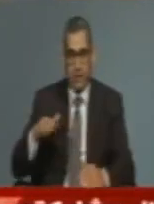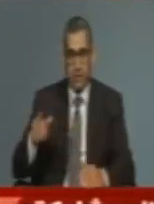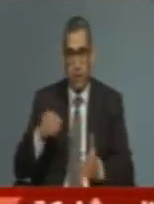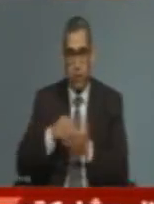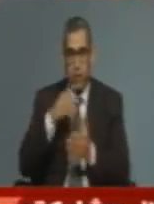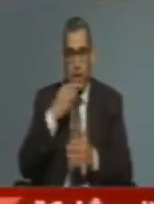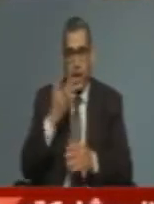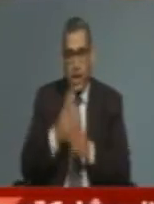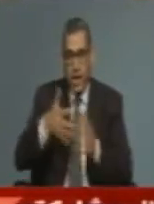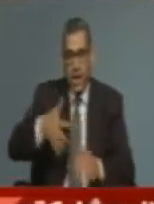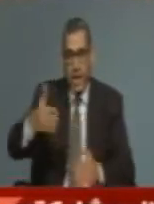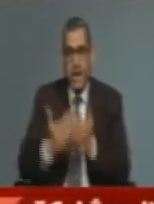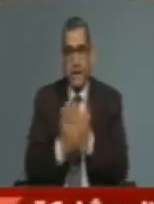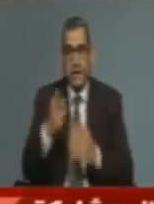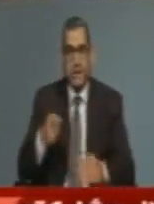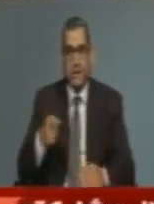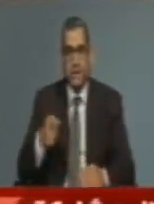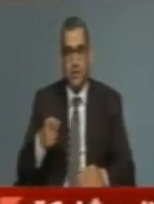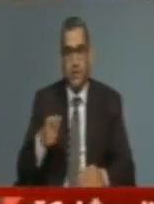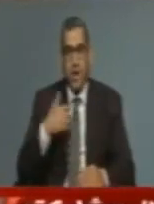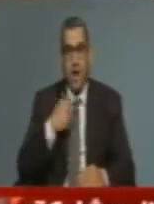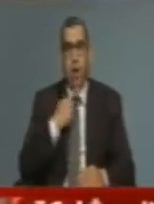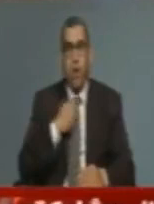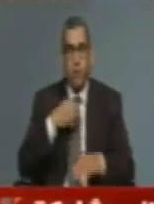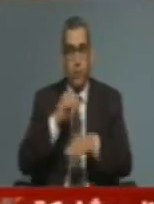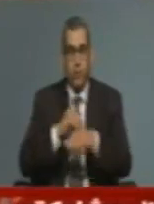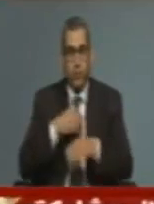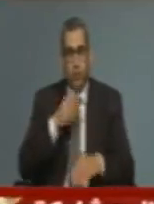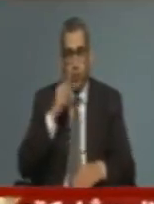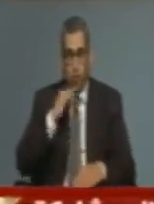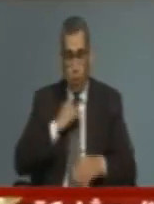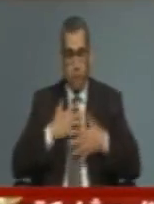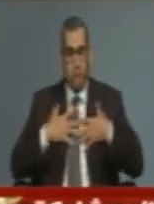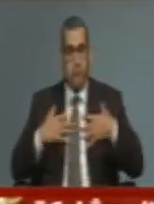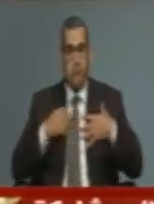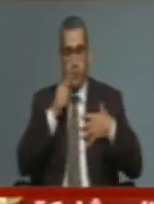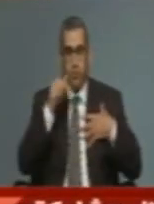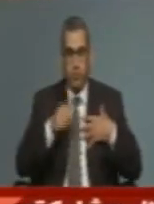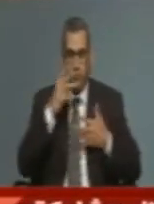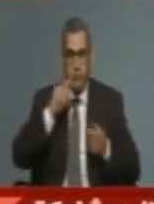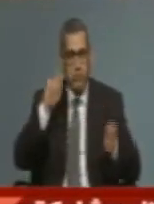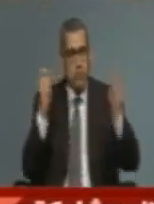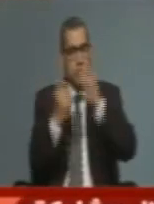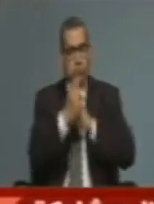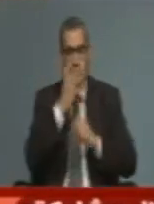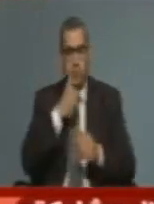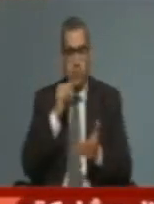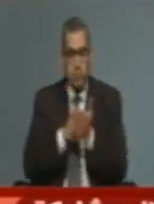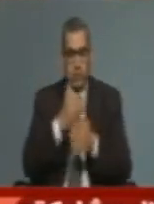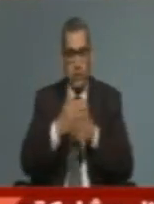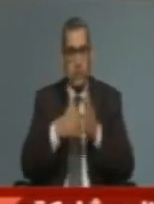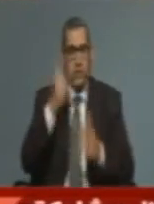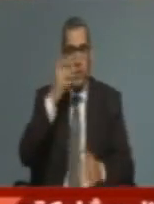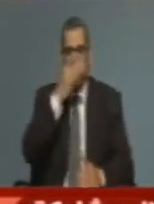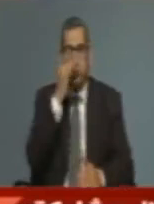الجديد، كنت حابة أتكلم عن اللي احنا حاسين بيه. اتفضل. حضرتك غيرت المكان اللي احنا كنا قاعدين فيه، واحنا